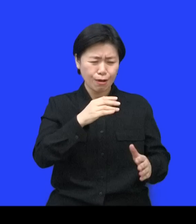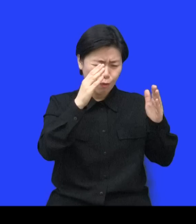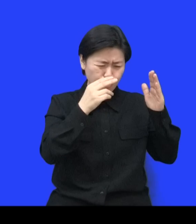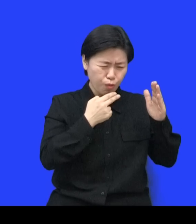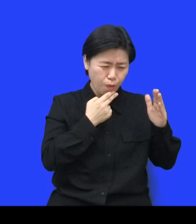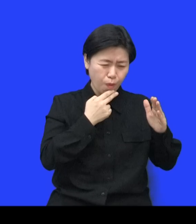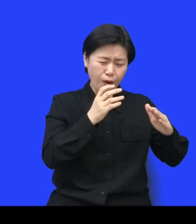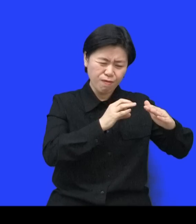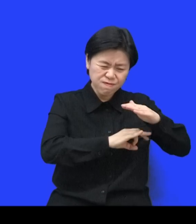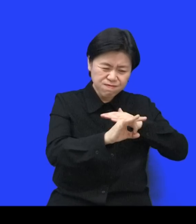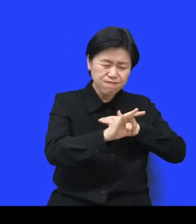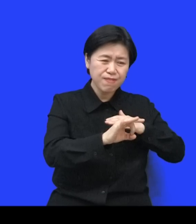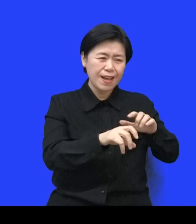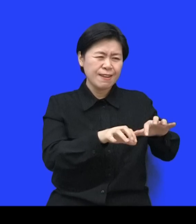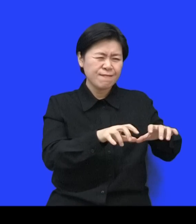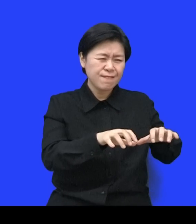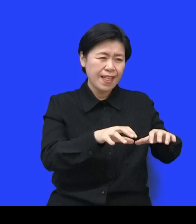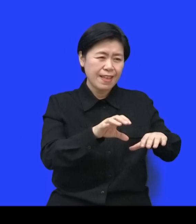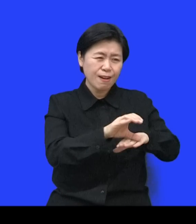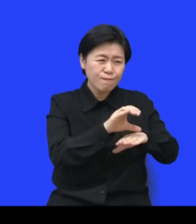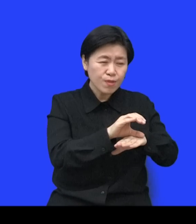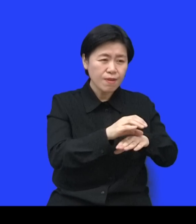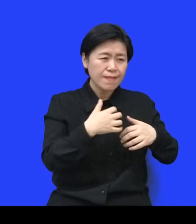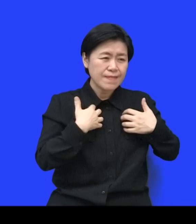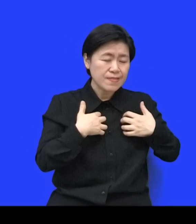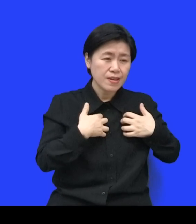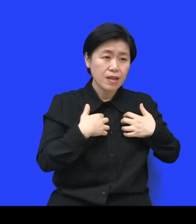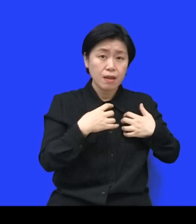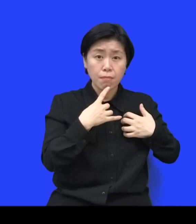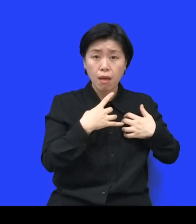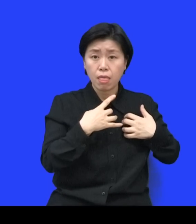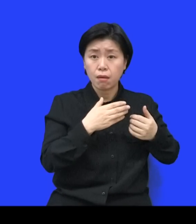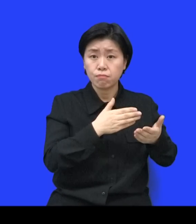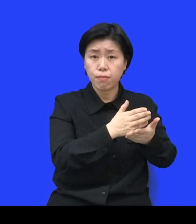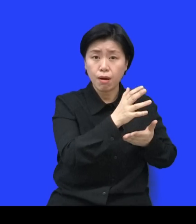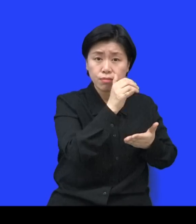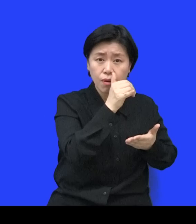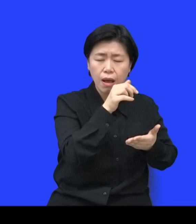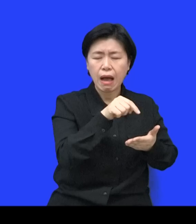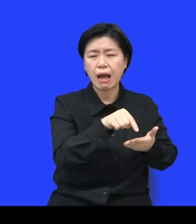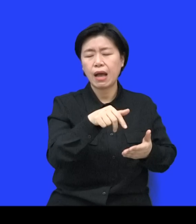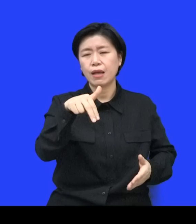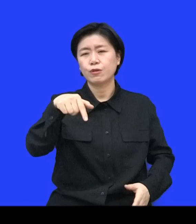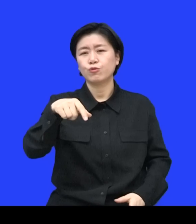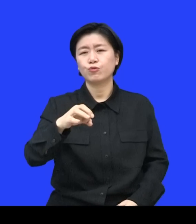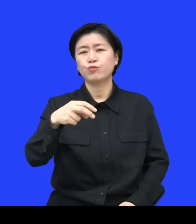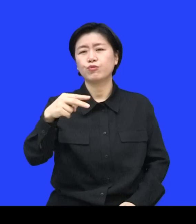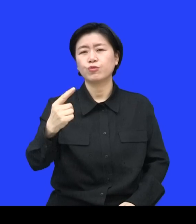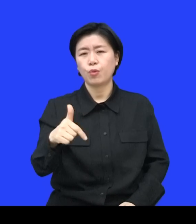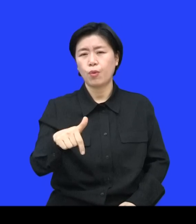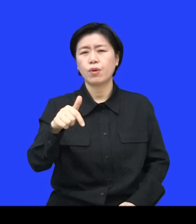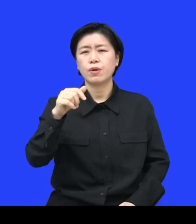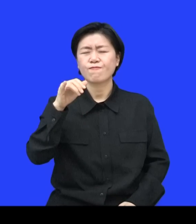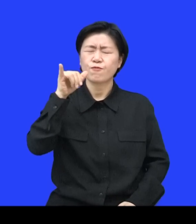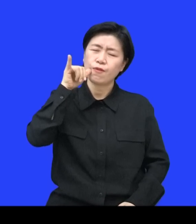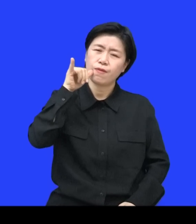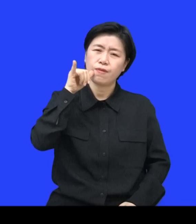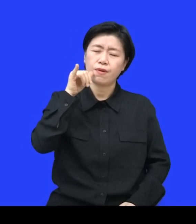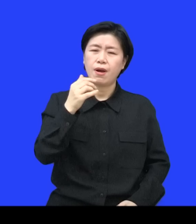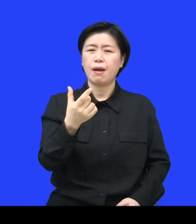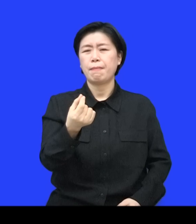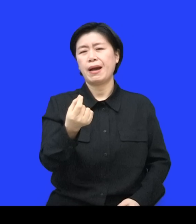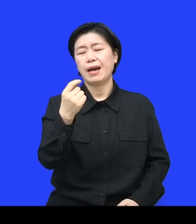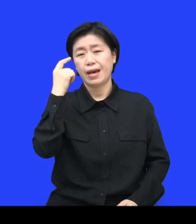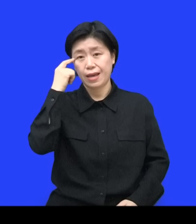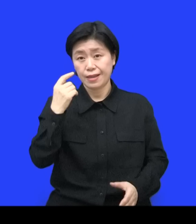내가 이게 중독이라고 말할 수 있겠구나. 처음으로 이제 그걸 느끼면서 약간 마음의 고민이 시작이 되게